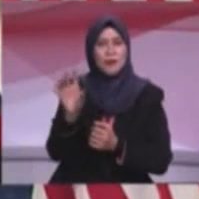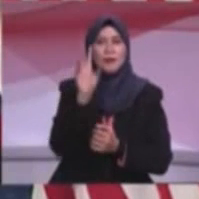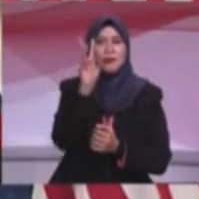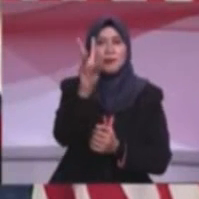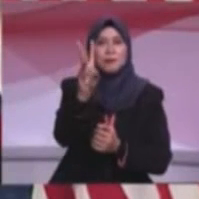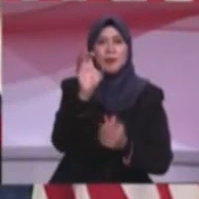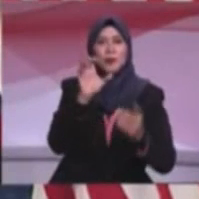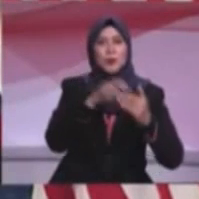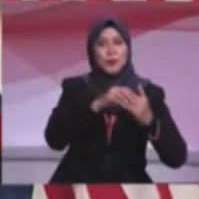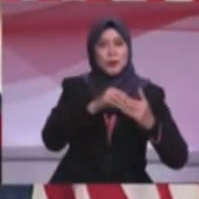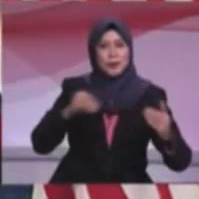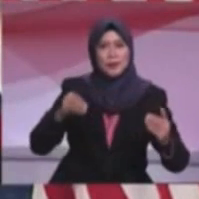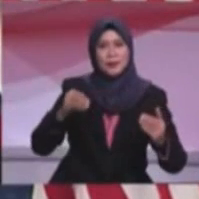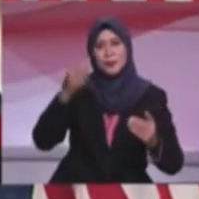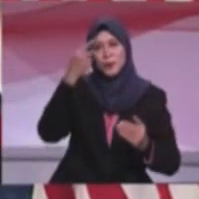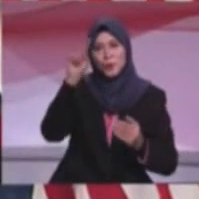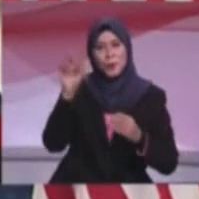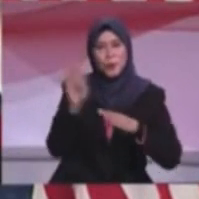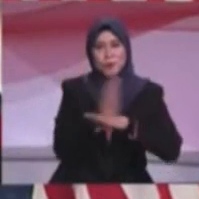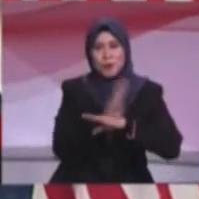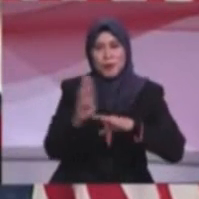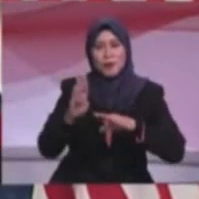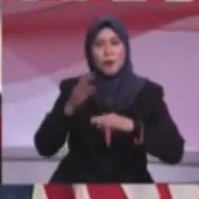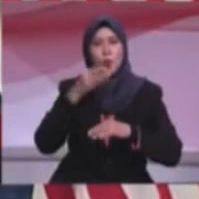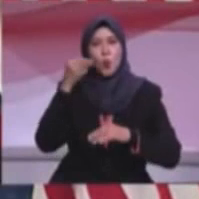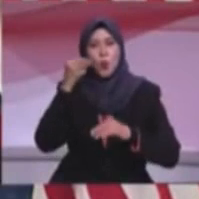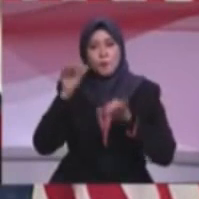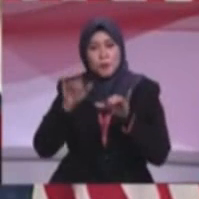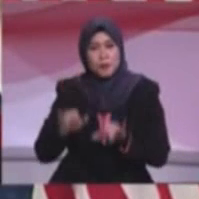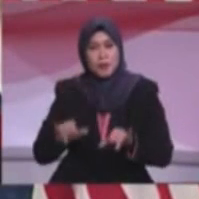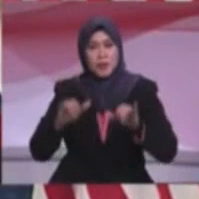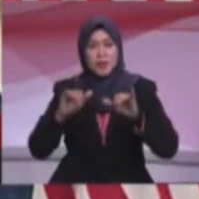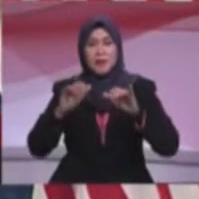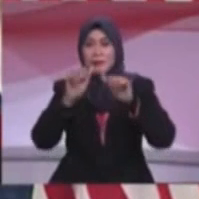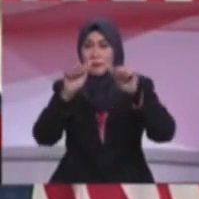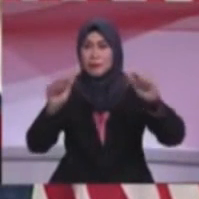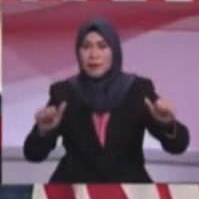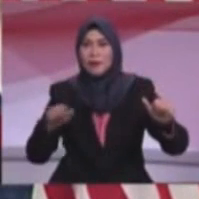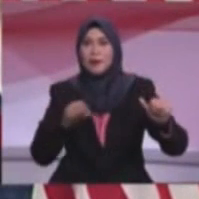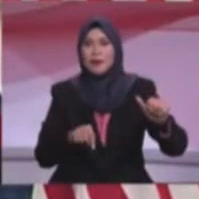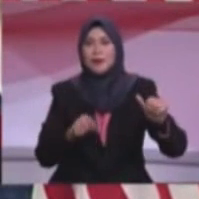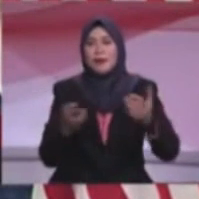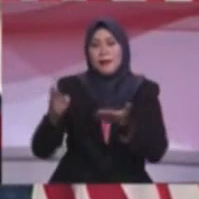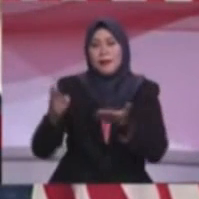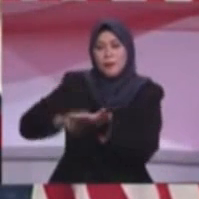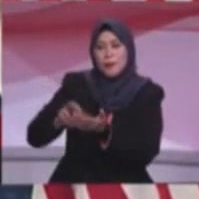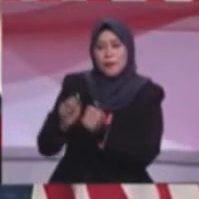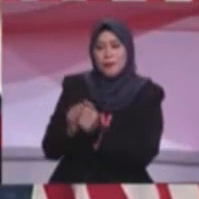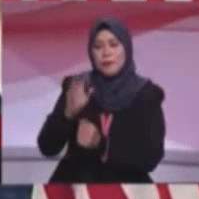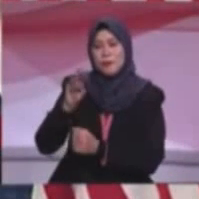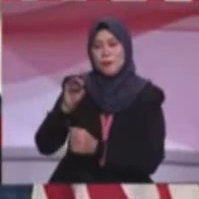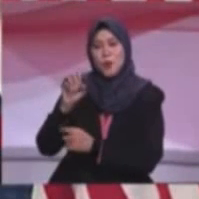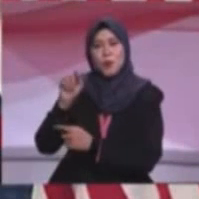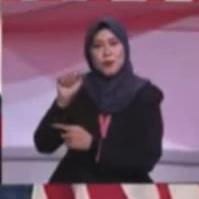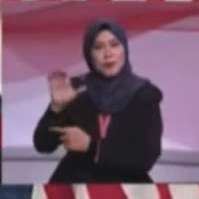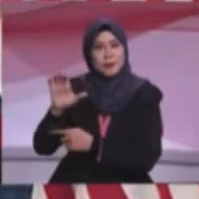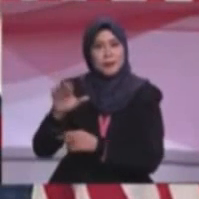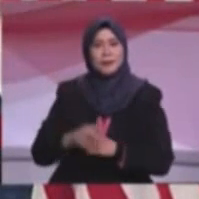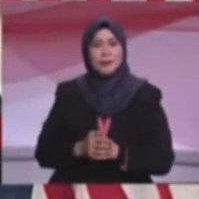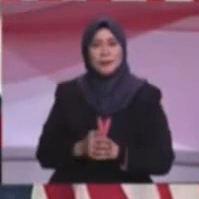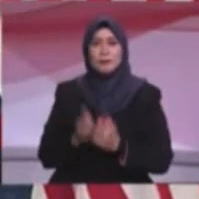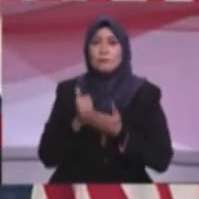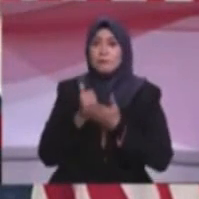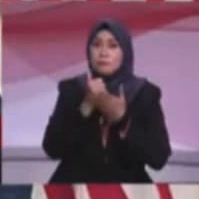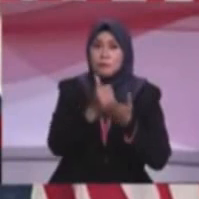600 Ringgit pada pengusaha homestay yang mendaftar dengan motek bantuan ini